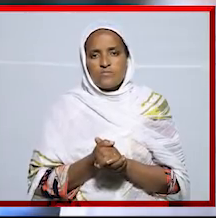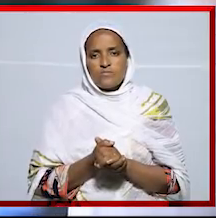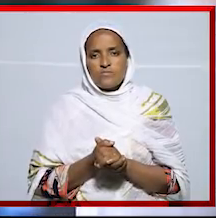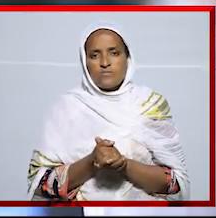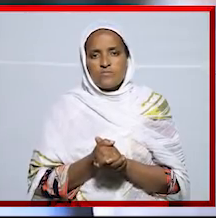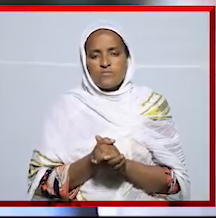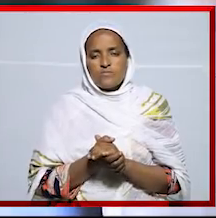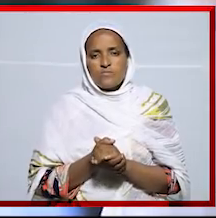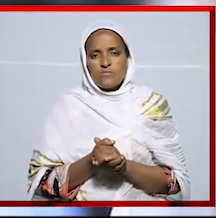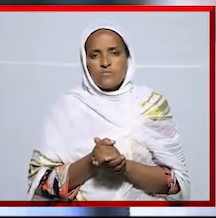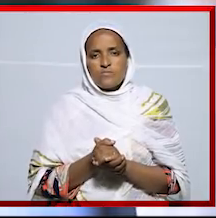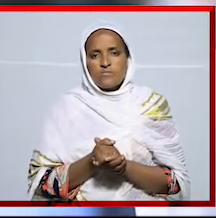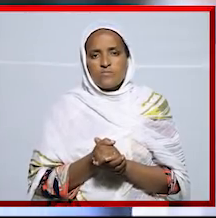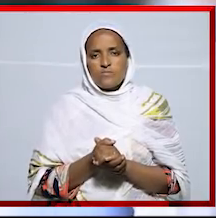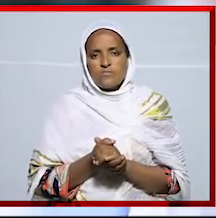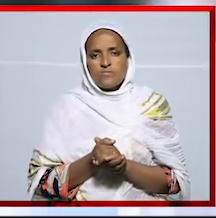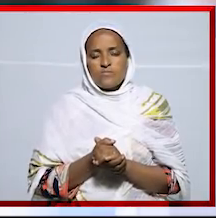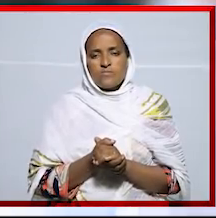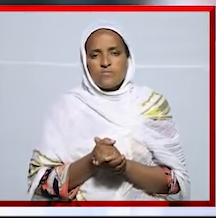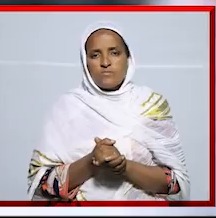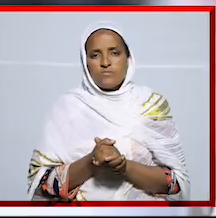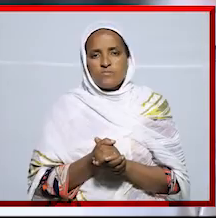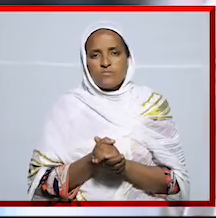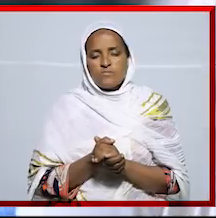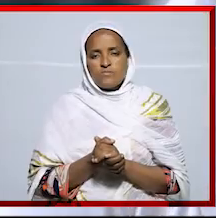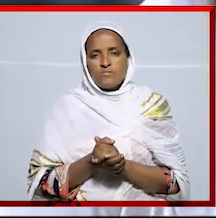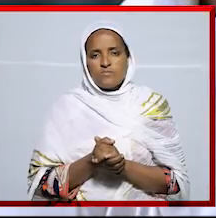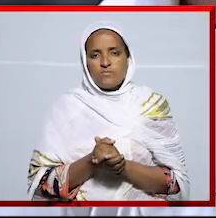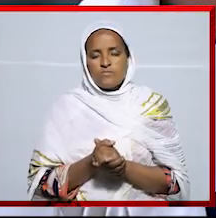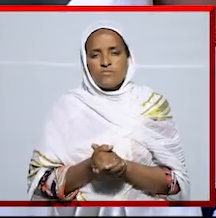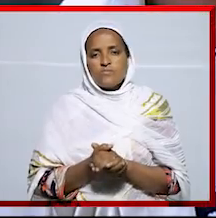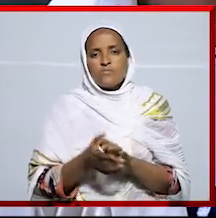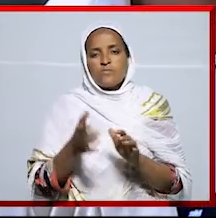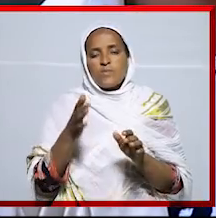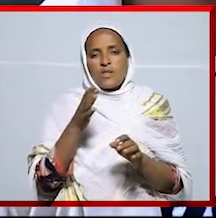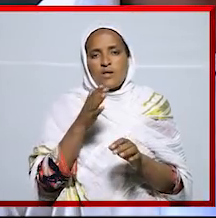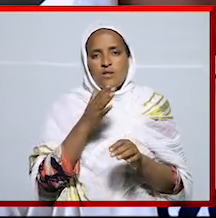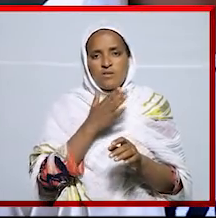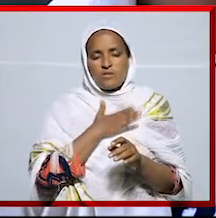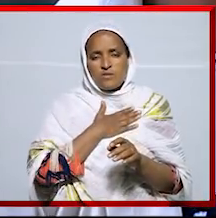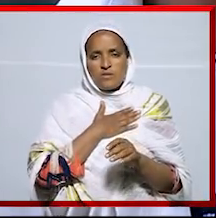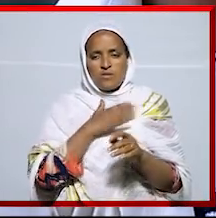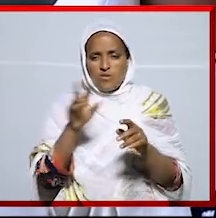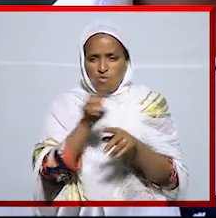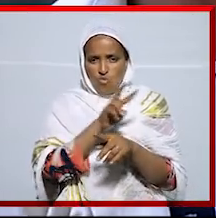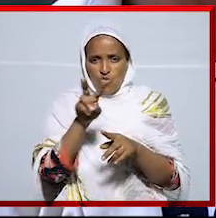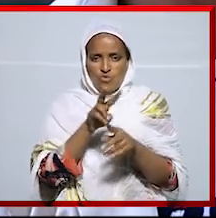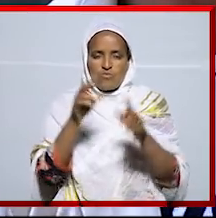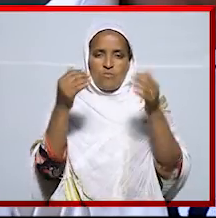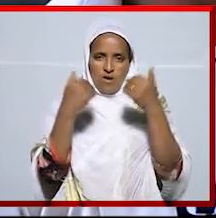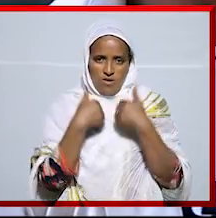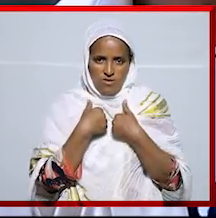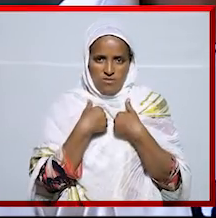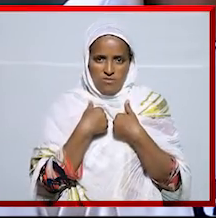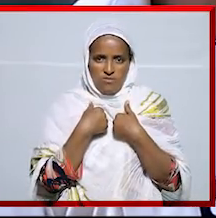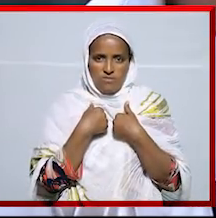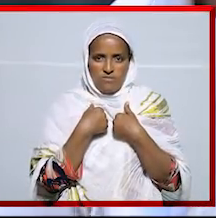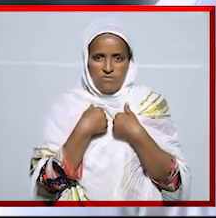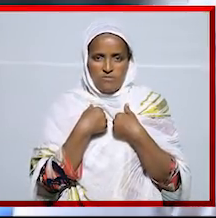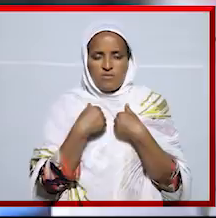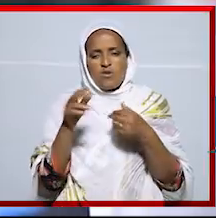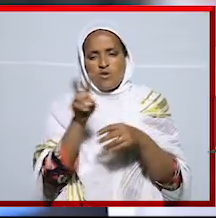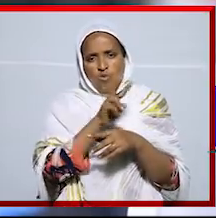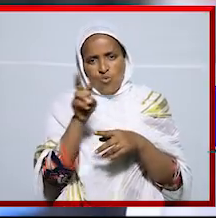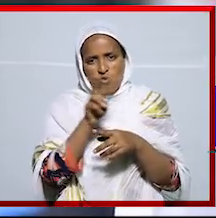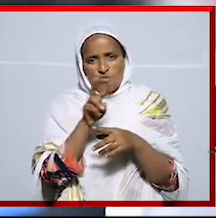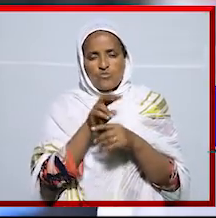ይመስለኛል። ለዛ ጥቅሙንም ቤቱንም ቤተሰቡንም ሁሉን ነገር ጥሎ ነው ወደ መንፈሳዊ ህይወት ወደ እግዚአብሔር የሚጠጋው። ስለዚህ በዚህን